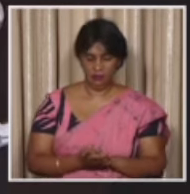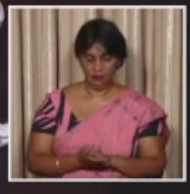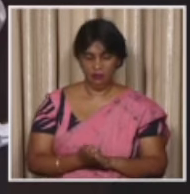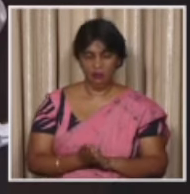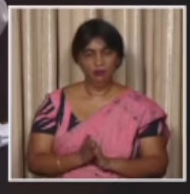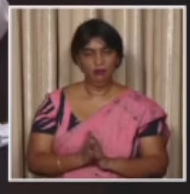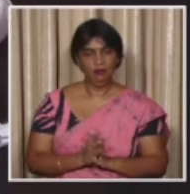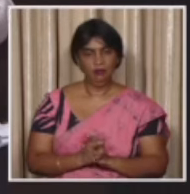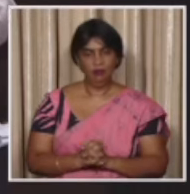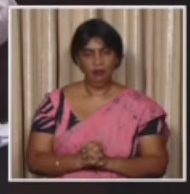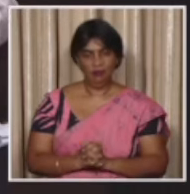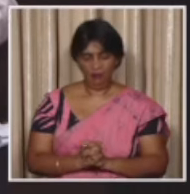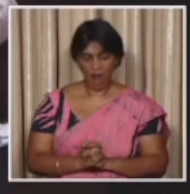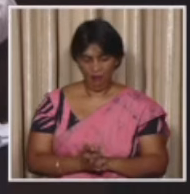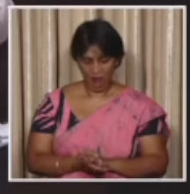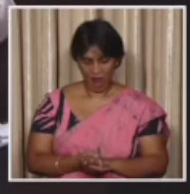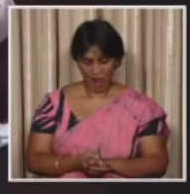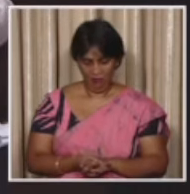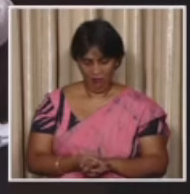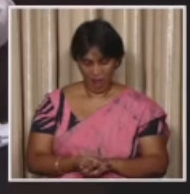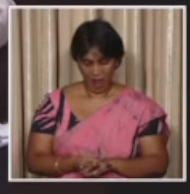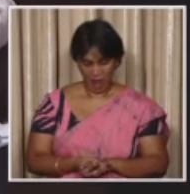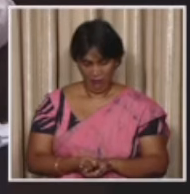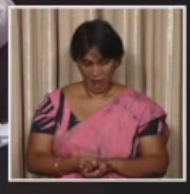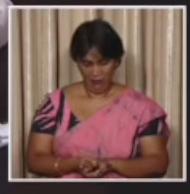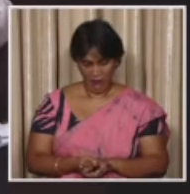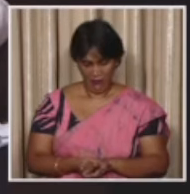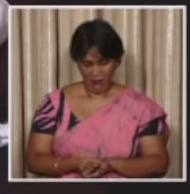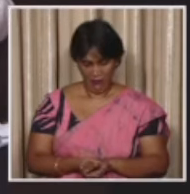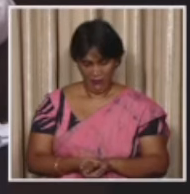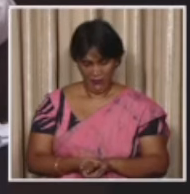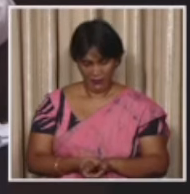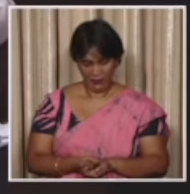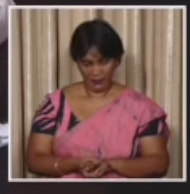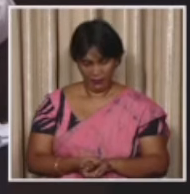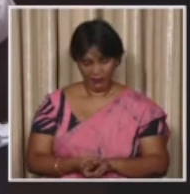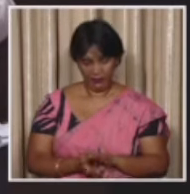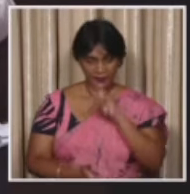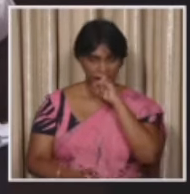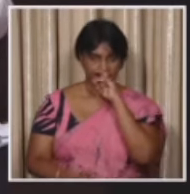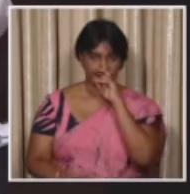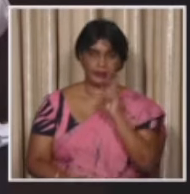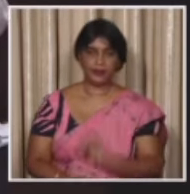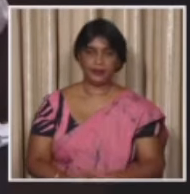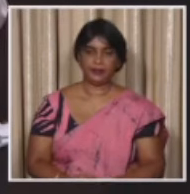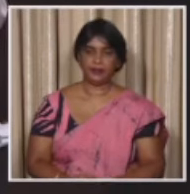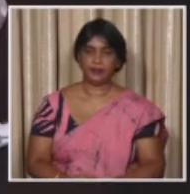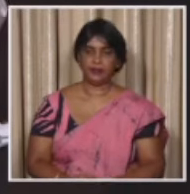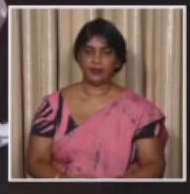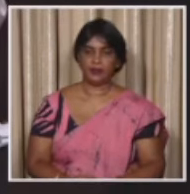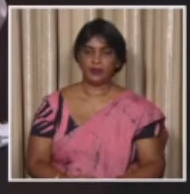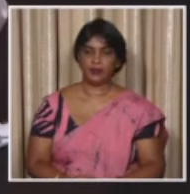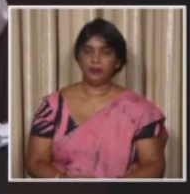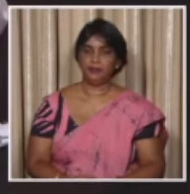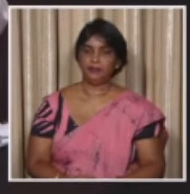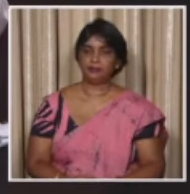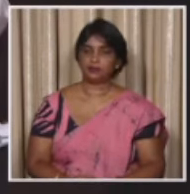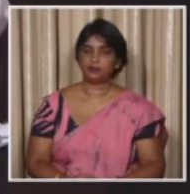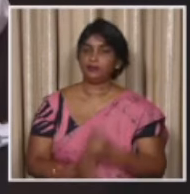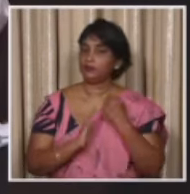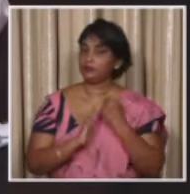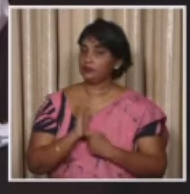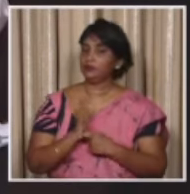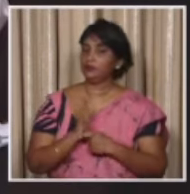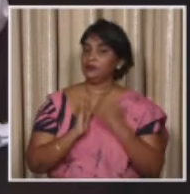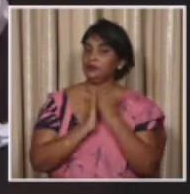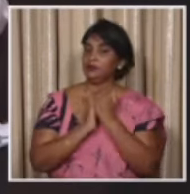you have to be in compliance with the legal provisions and due approvals. විනිවිද භාවයෙන් යුක්තව